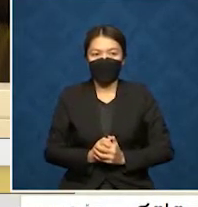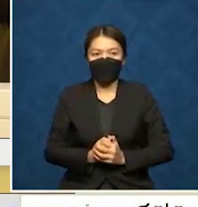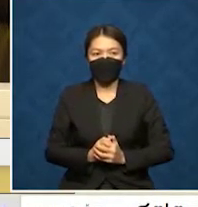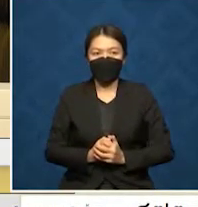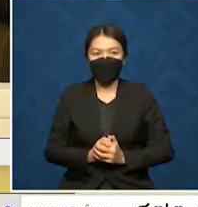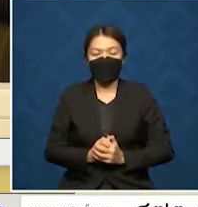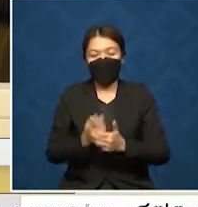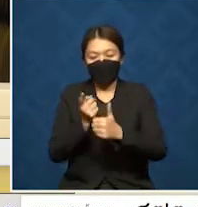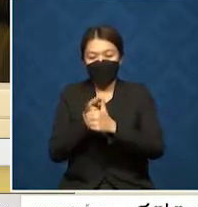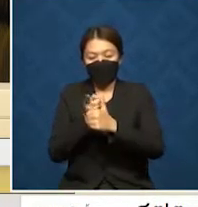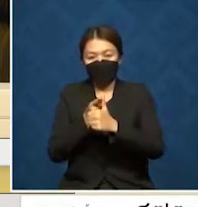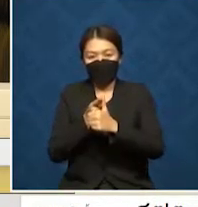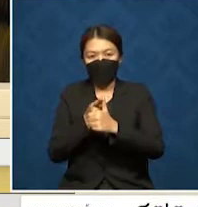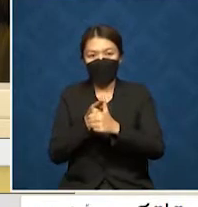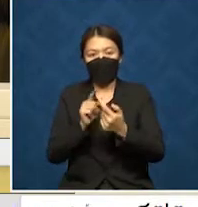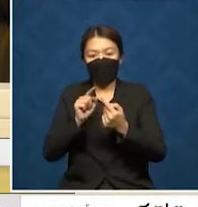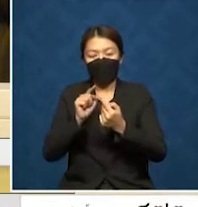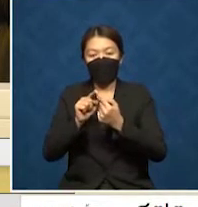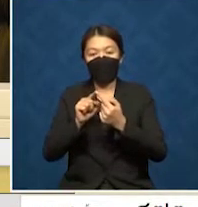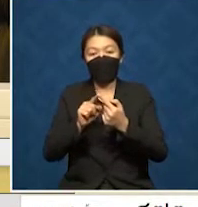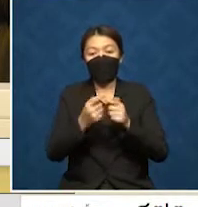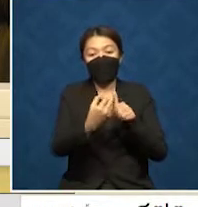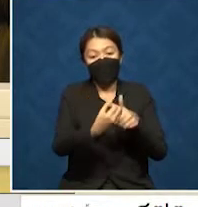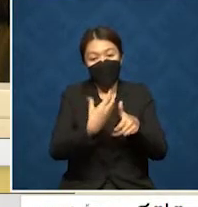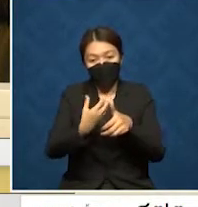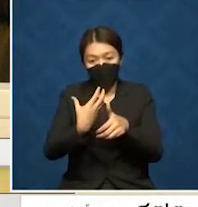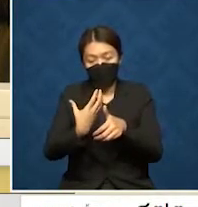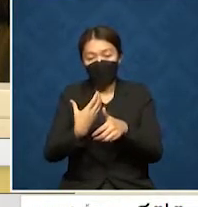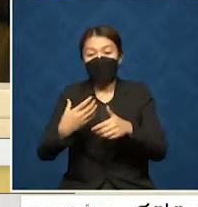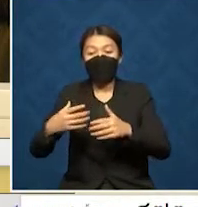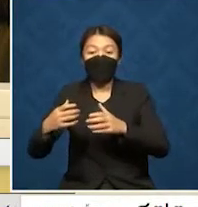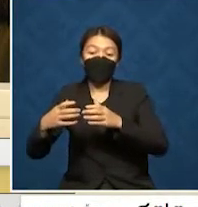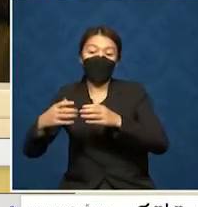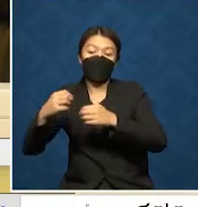ในประเด็นในยติแนะนำของท่านผู้นำฝ่ายค้าน